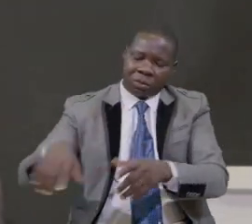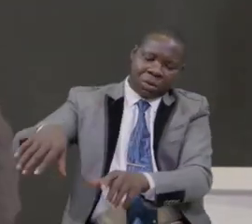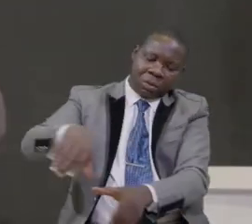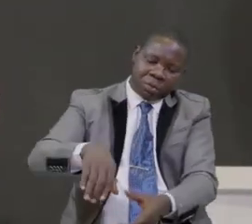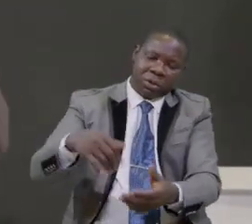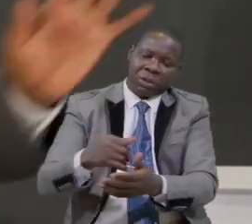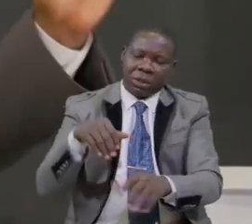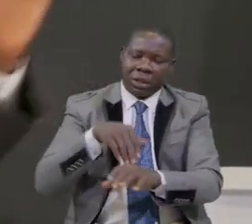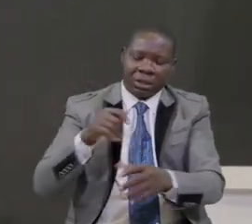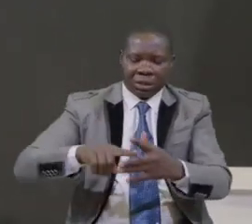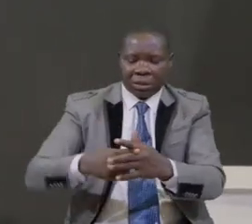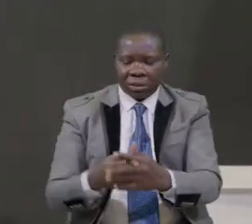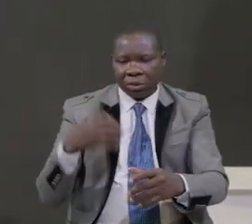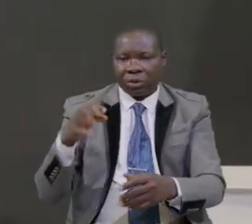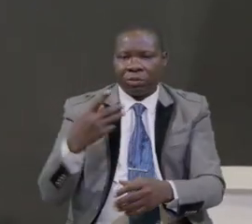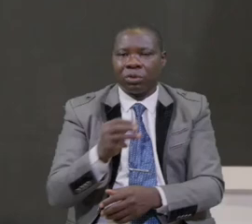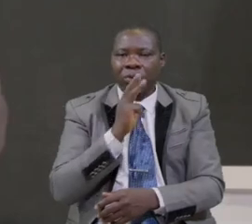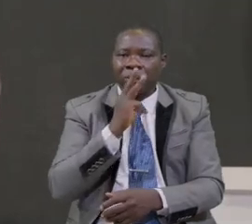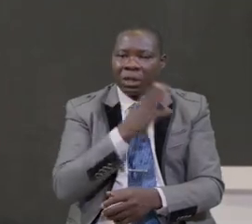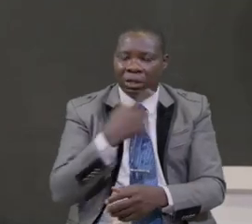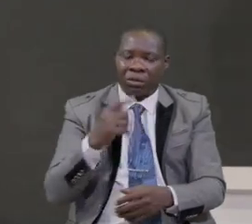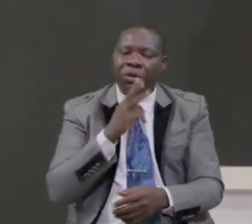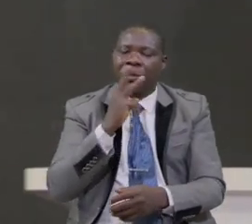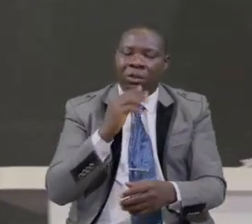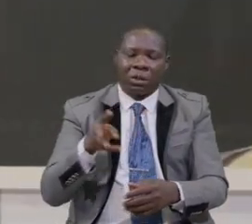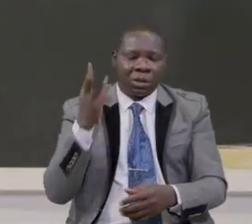source d'eau. Et l'eau a été assainie.